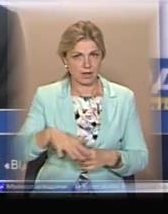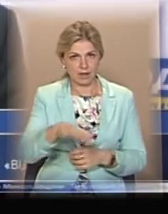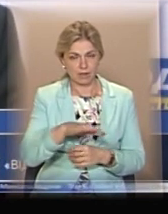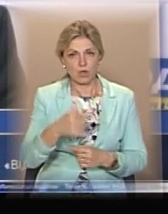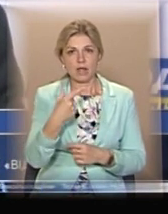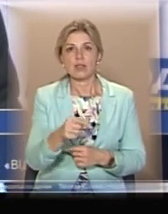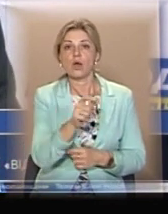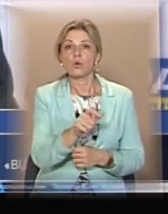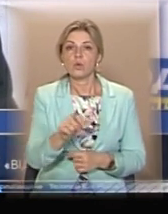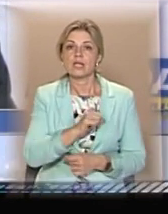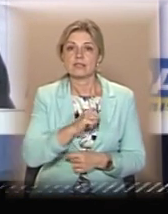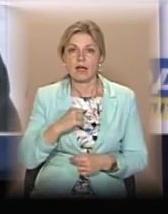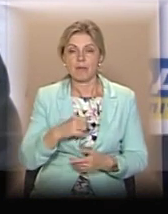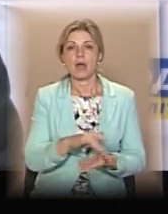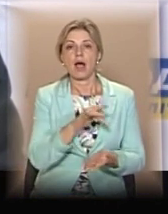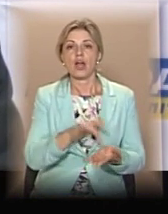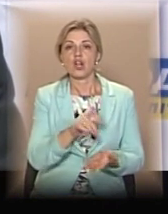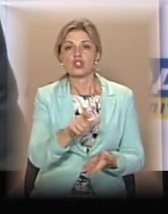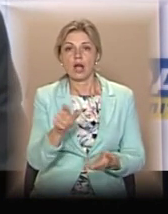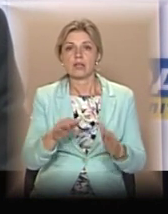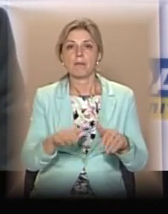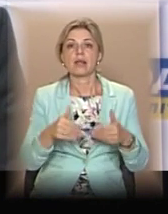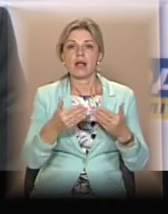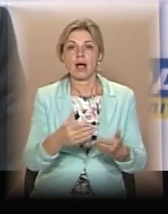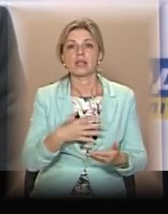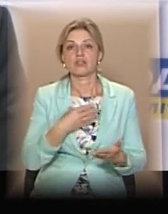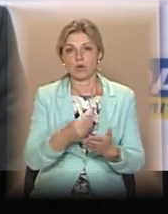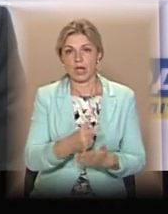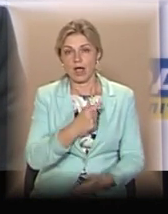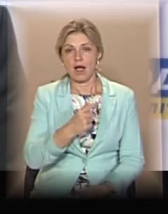люди сами, горожане, предлагают нам своих кандидатов.